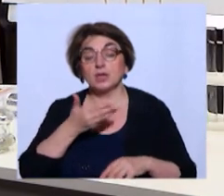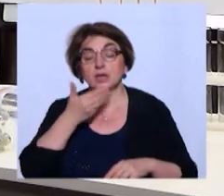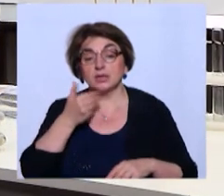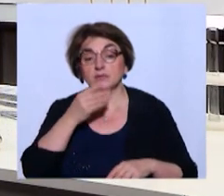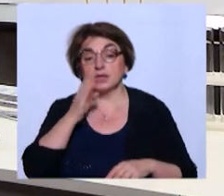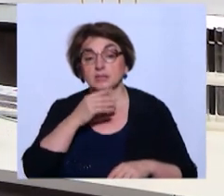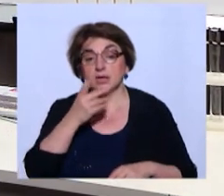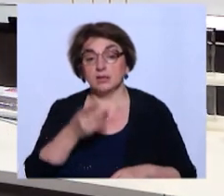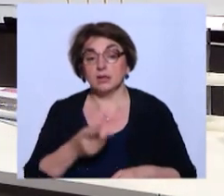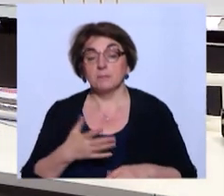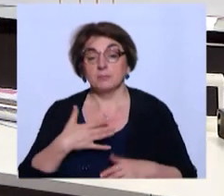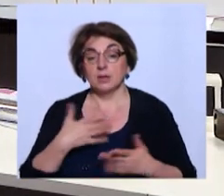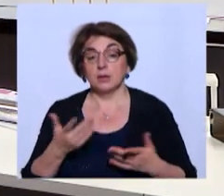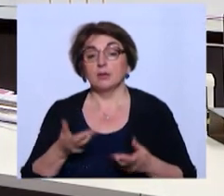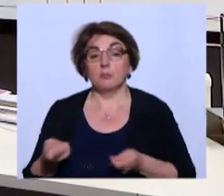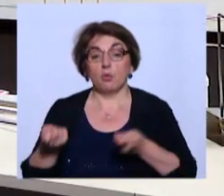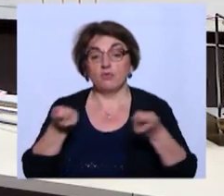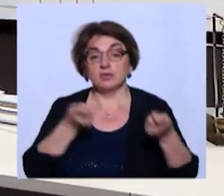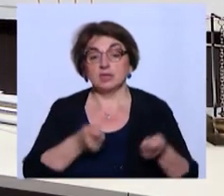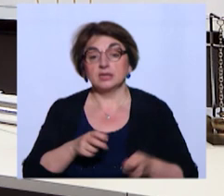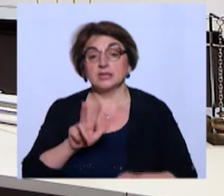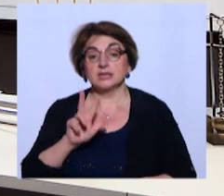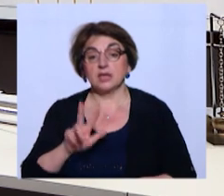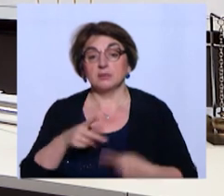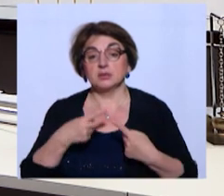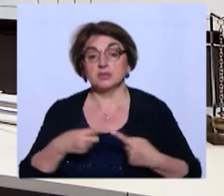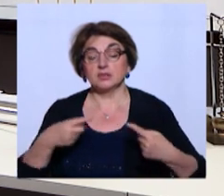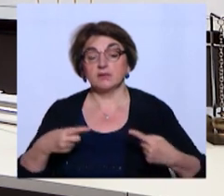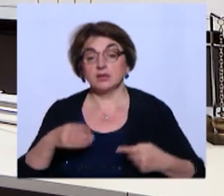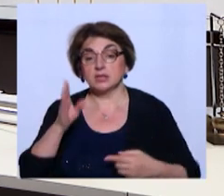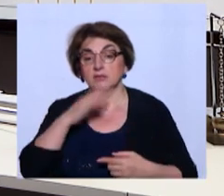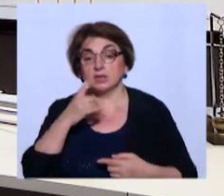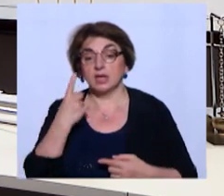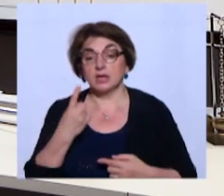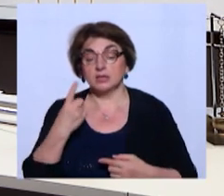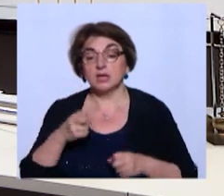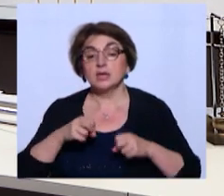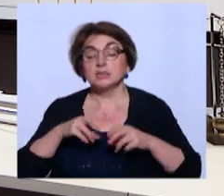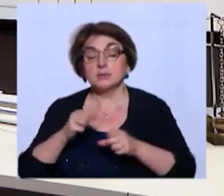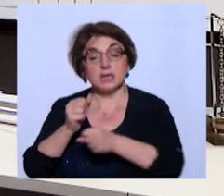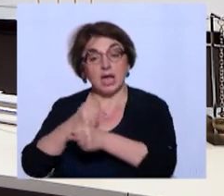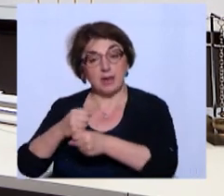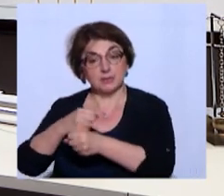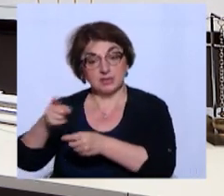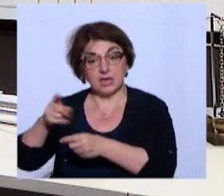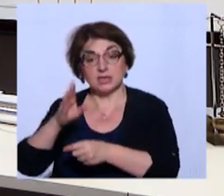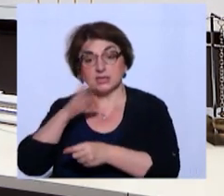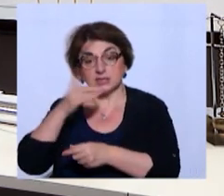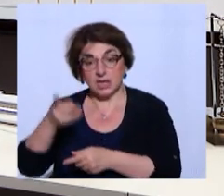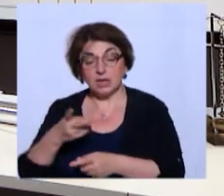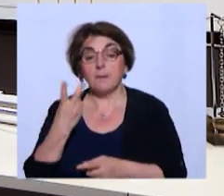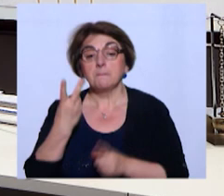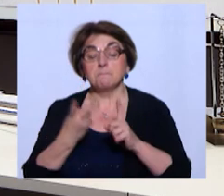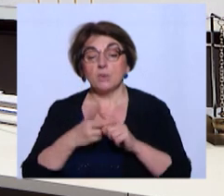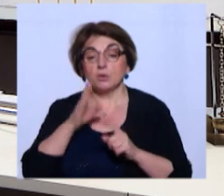მარტივად. მე ხა მოტანილი მაქვს თქვენთვის სამი სხვადასხვა ტიპის წყალი. ერთ-ერთი არის გამოხდილი წყალი, მეორე მდინარის წყალი